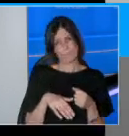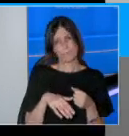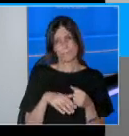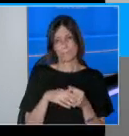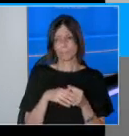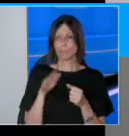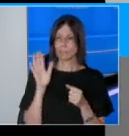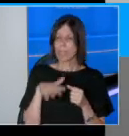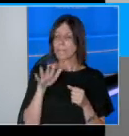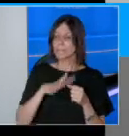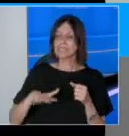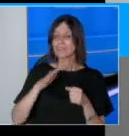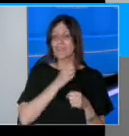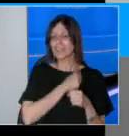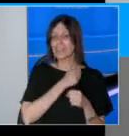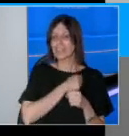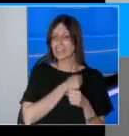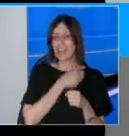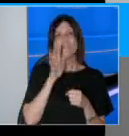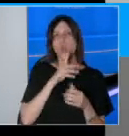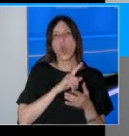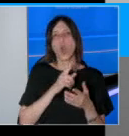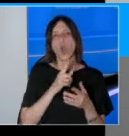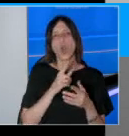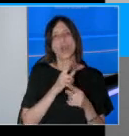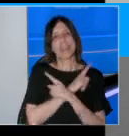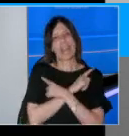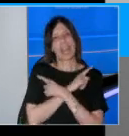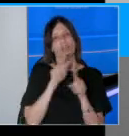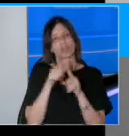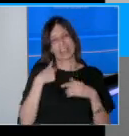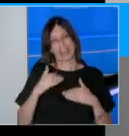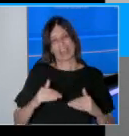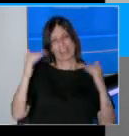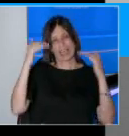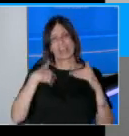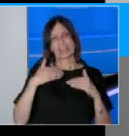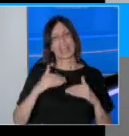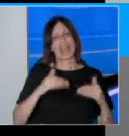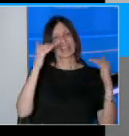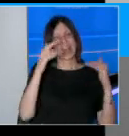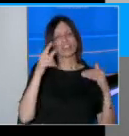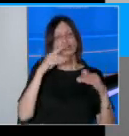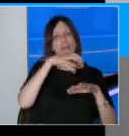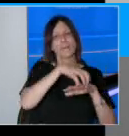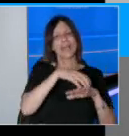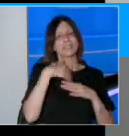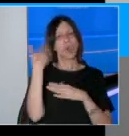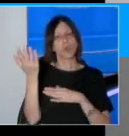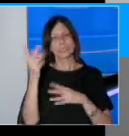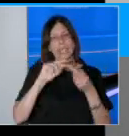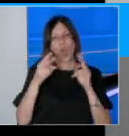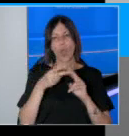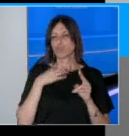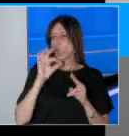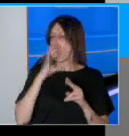אפילו בסביבה דתית, אפילו לא ניטרלי, כמו שאני גדלתי בה. גדלתי כשהר הבית מחוץ ללקסיקון, מחוץ לעולם שלי, אף